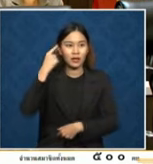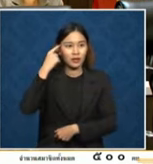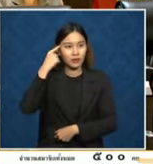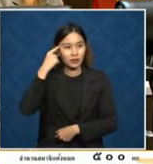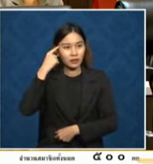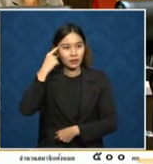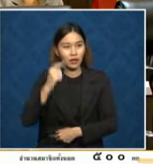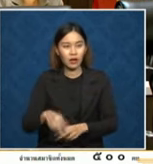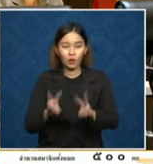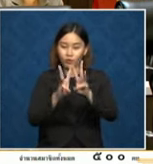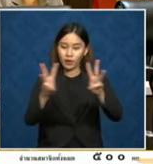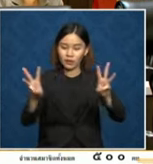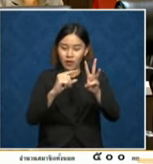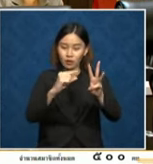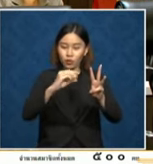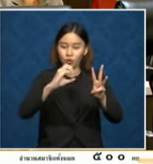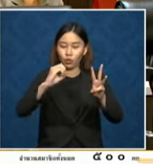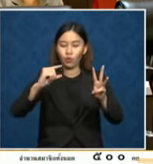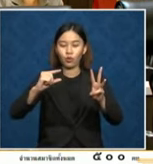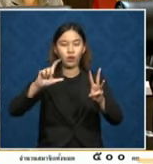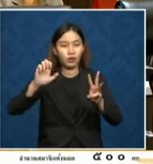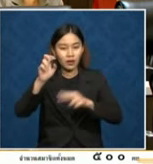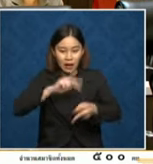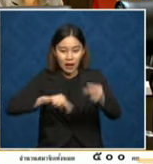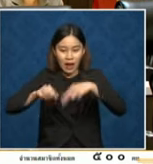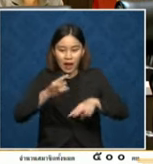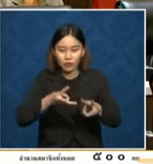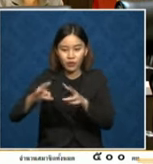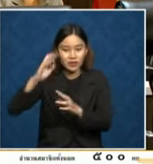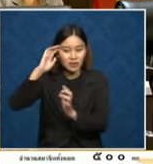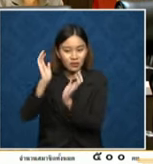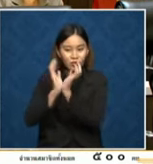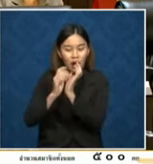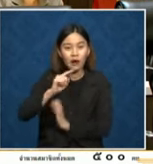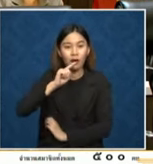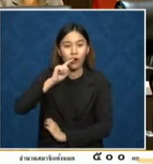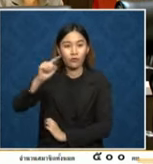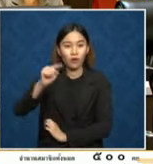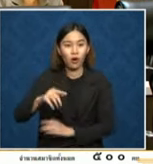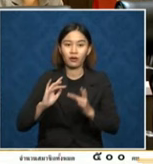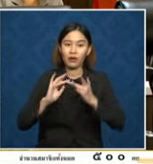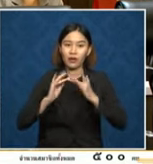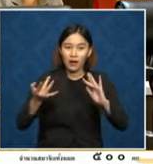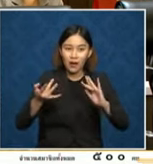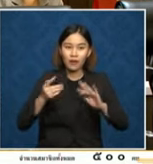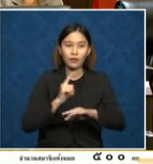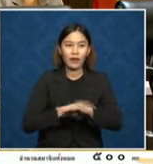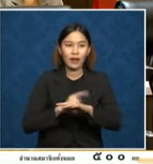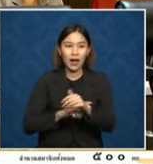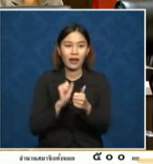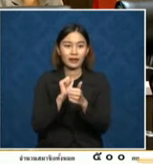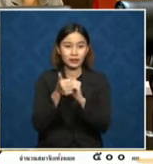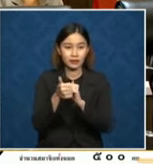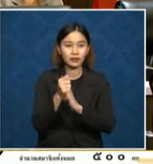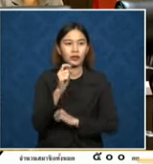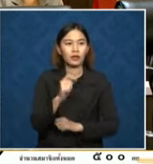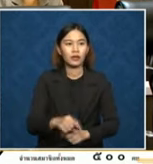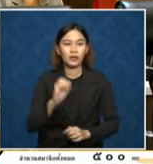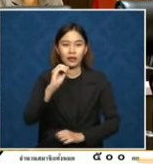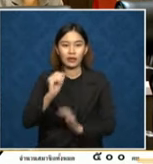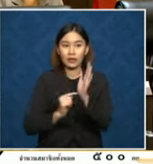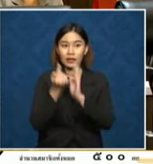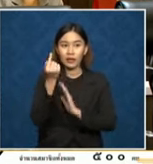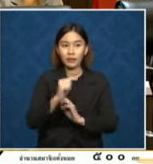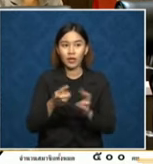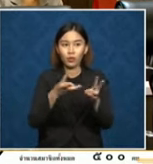ก็จะเซิร์ช Google เข้าหาวิธีการแจ้งความออนไลน์เพื่อให้ทันท่วงทีอันที่ขึ้นมาใน Google อันแรกก็จะ